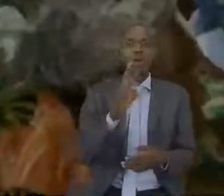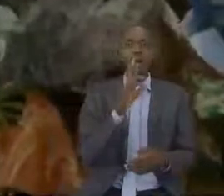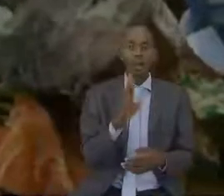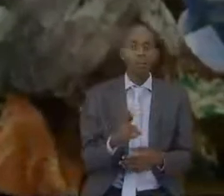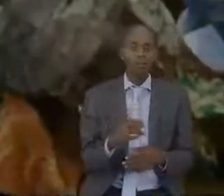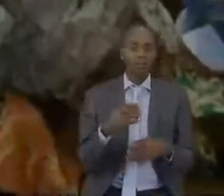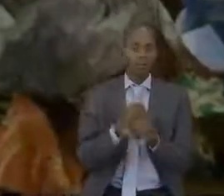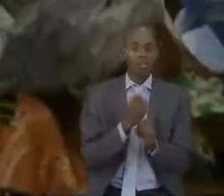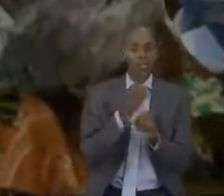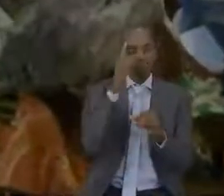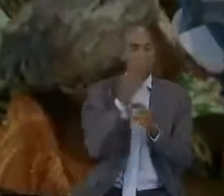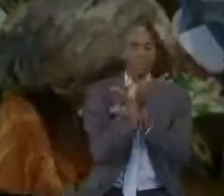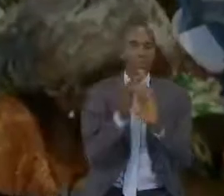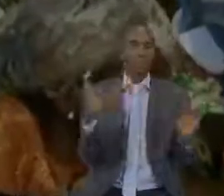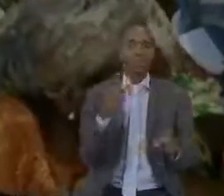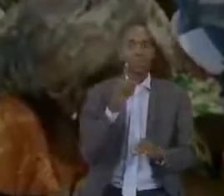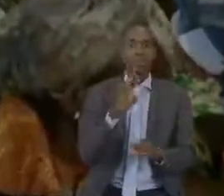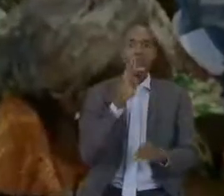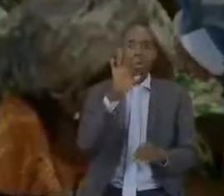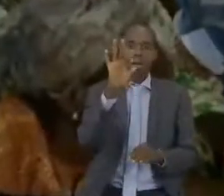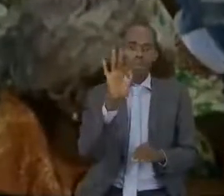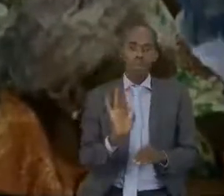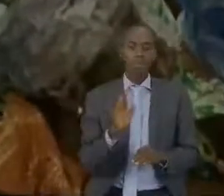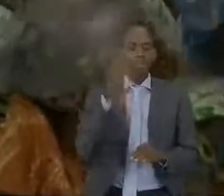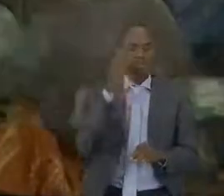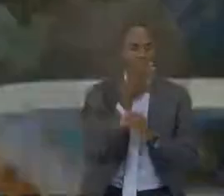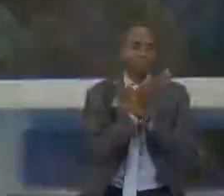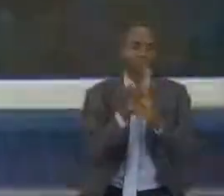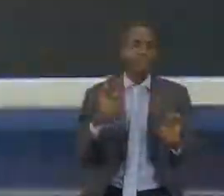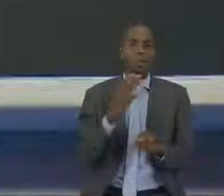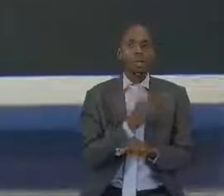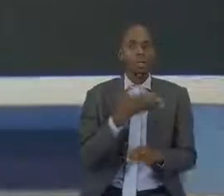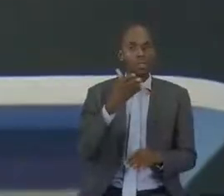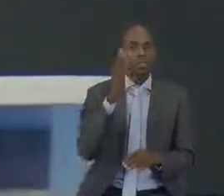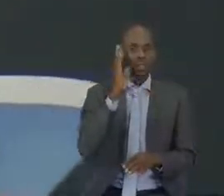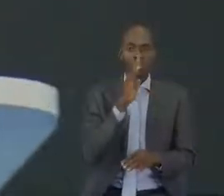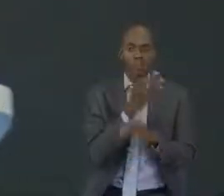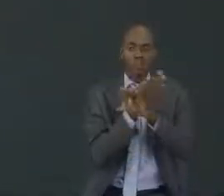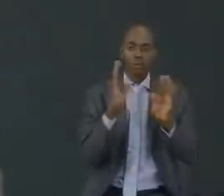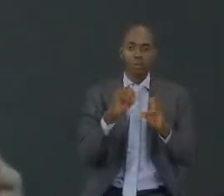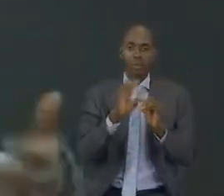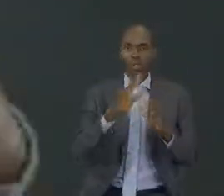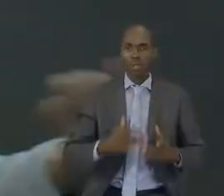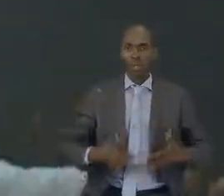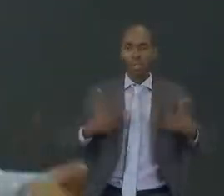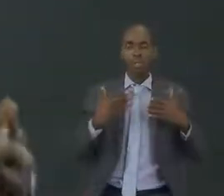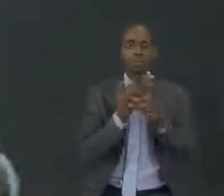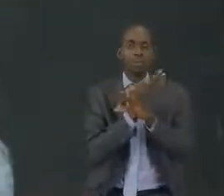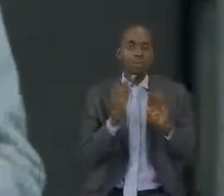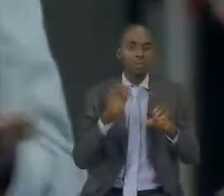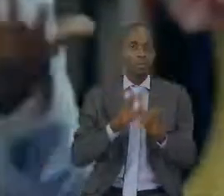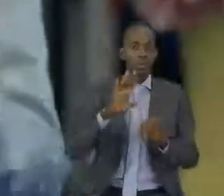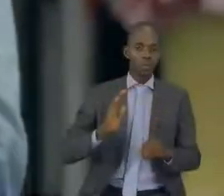libération. Tu es établi pour la libération. Et il y aura la libération dans ta vie, libération dans ton âme